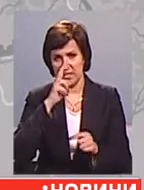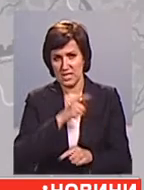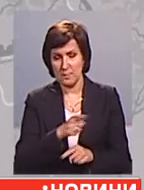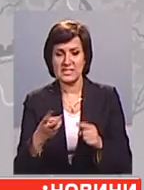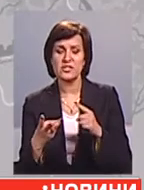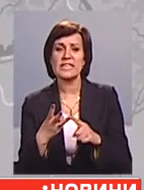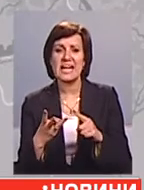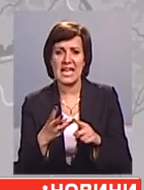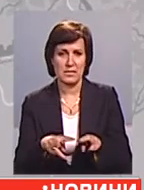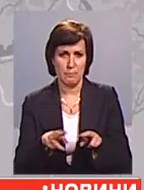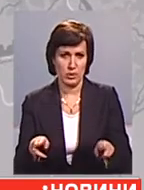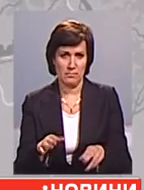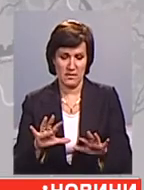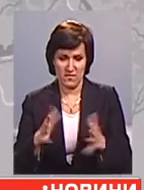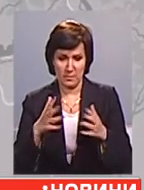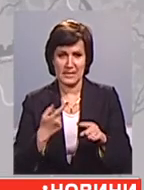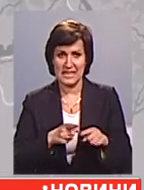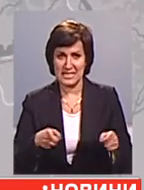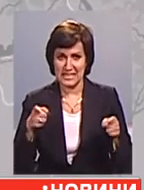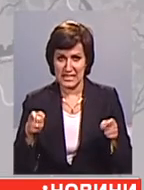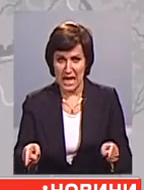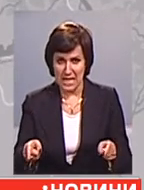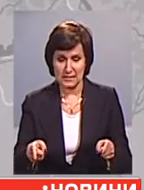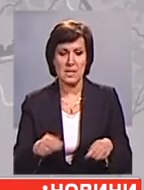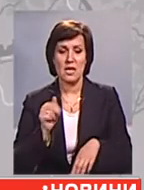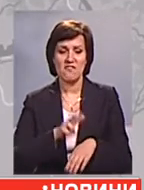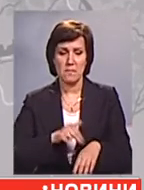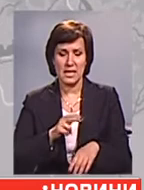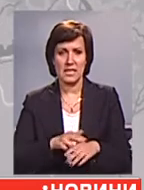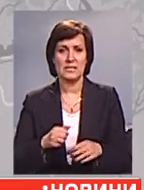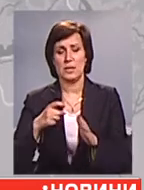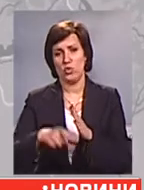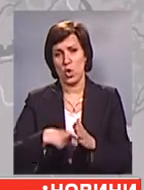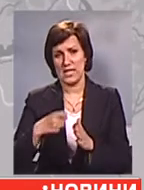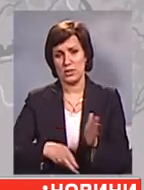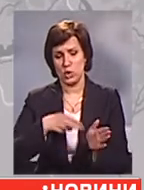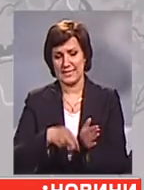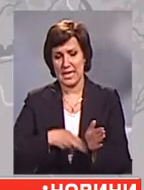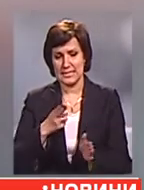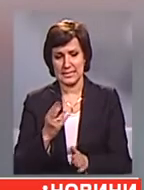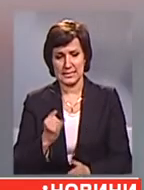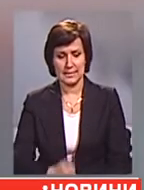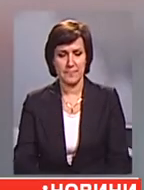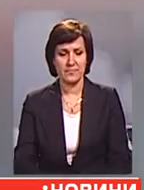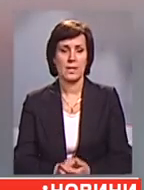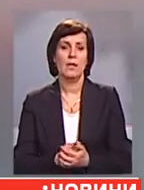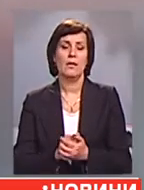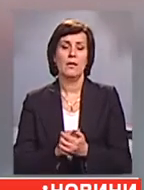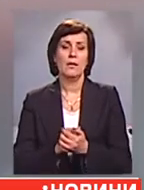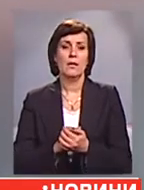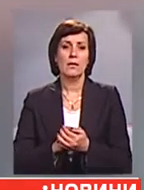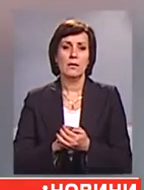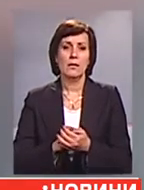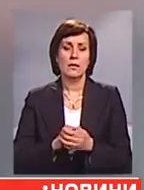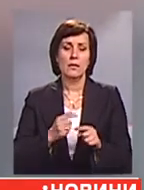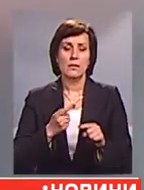вже третій подібний випадок на цій ділянці, кажуть у міліції Донецької залізниці. При взрыве повреждено